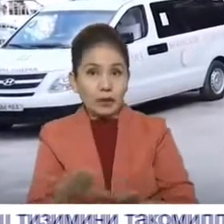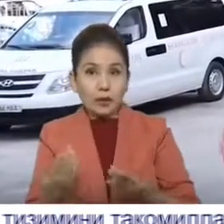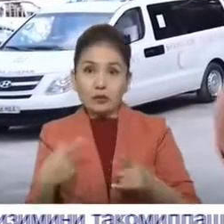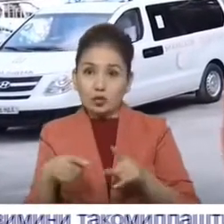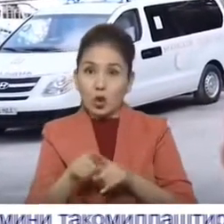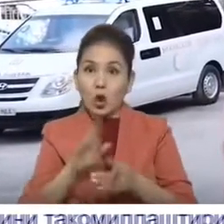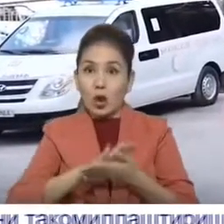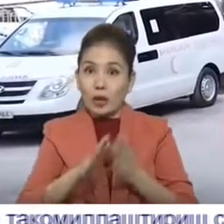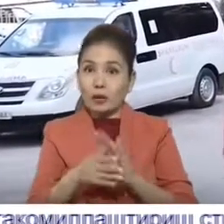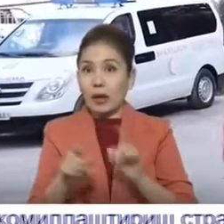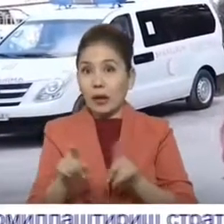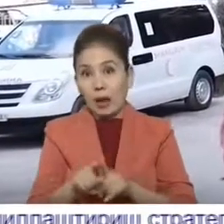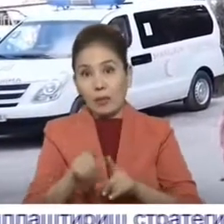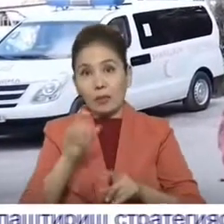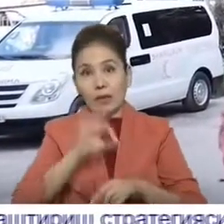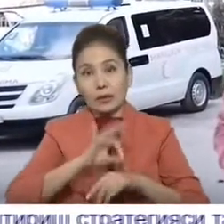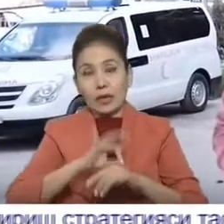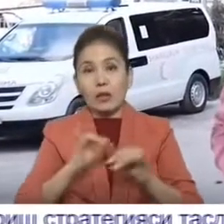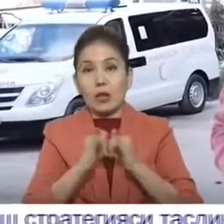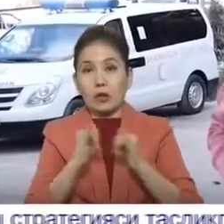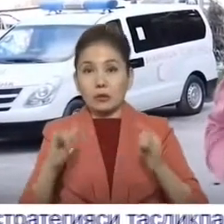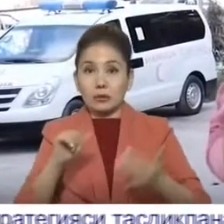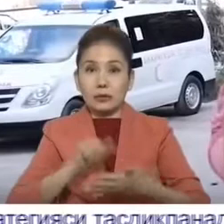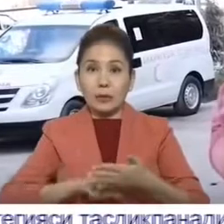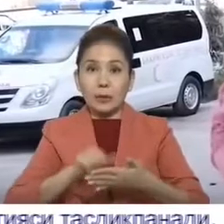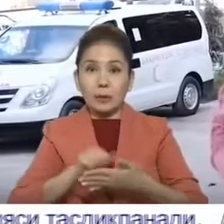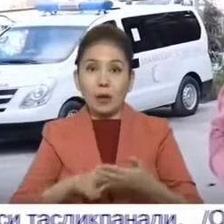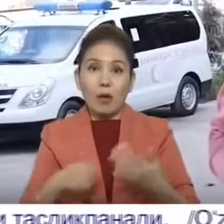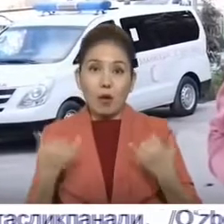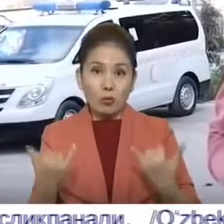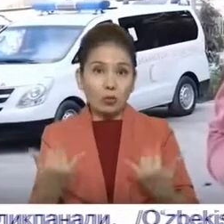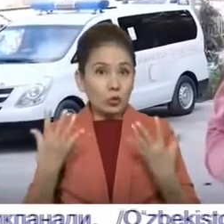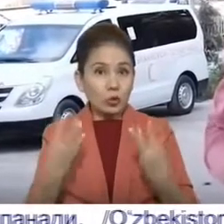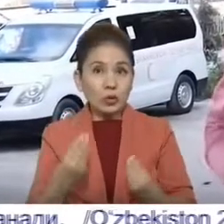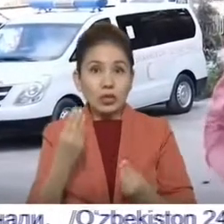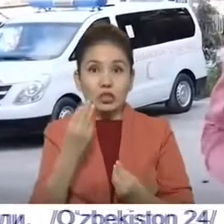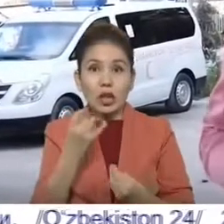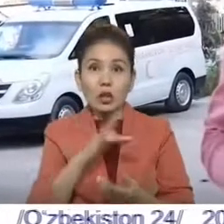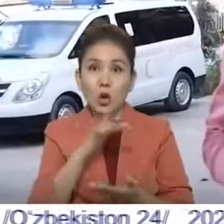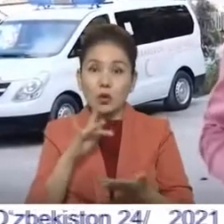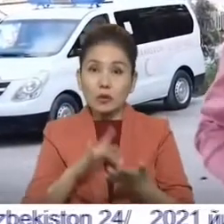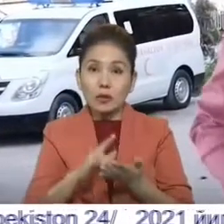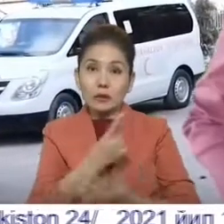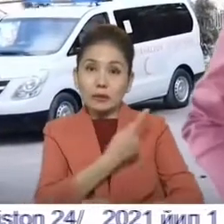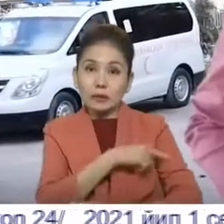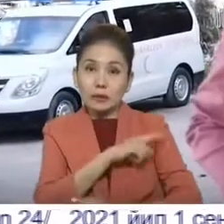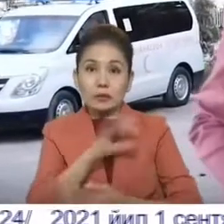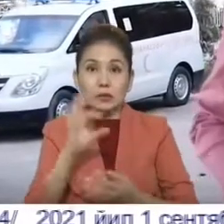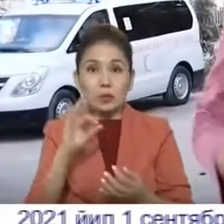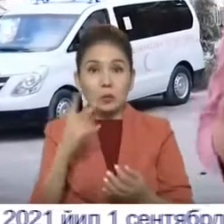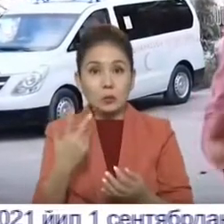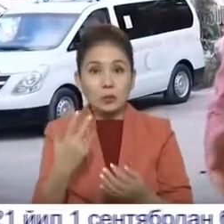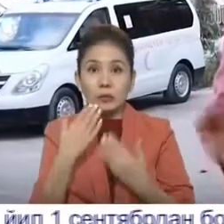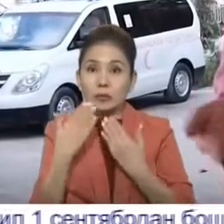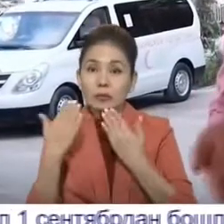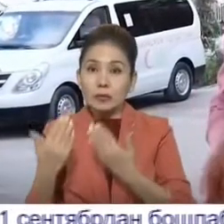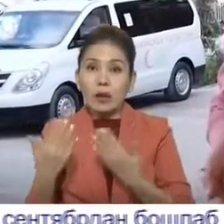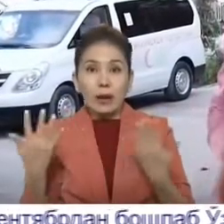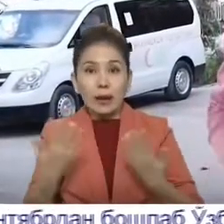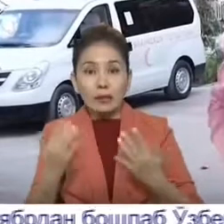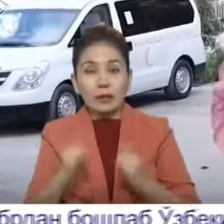ham kasallikning ortib ketishiga sabab bo'layotgandir. Xo'sh, bugungi kunda Shahrixon tuman tez tibbiy yordam birlashmasiga murojaatlar